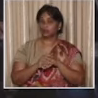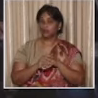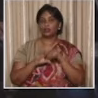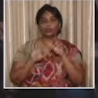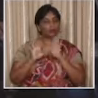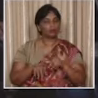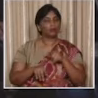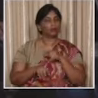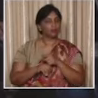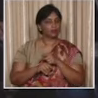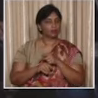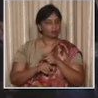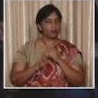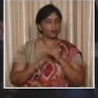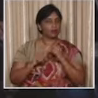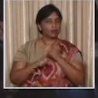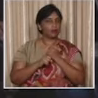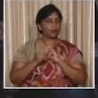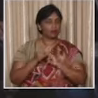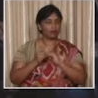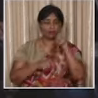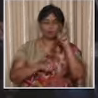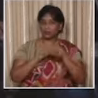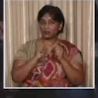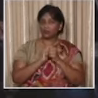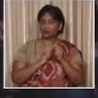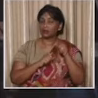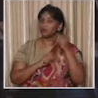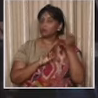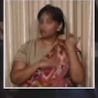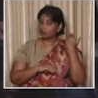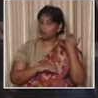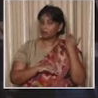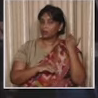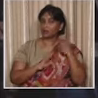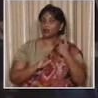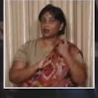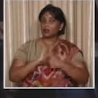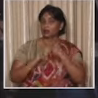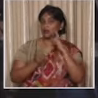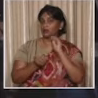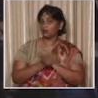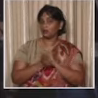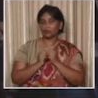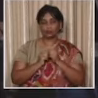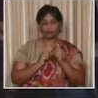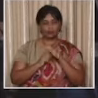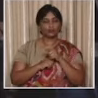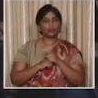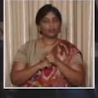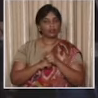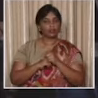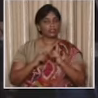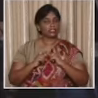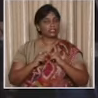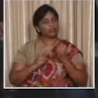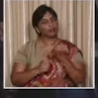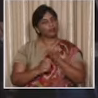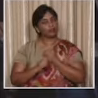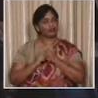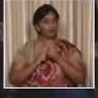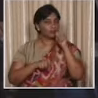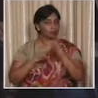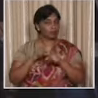ඉතුර මේ ග්‍රාමාරක්ෂක බටයන් එදා රටේ ආරක්ෂාව වෙනුවෙන් කැපවෙච්ච ජීවිතයෙන් පරිත්‍යාග කරපු